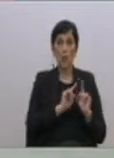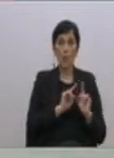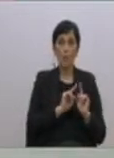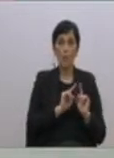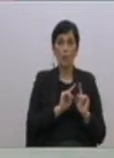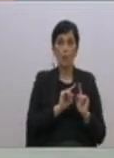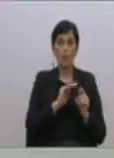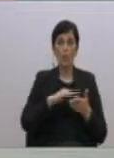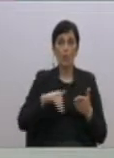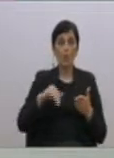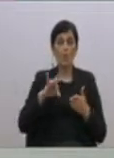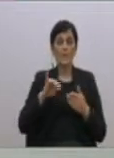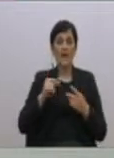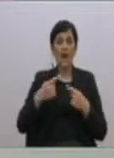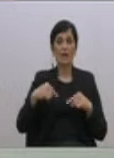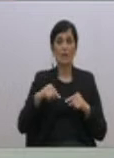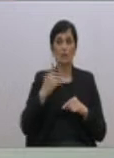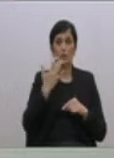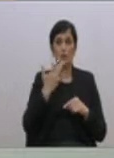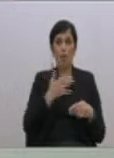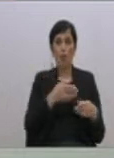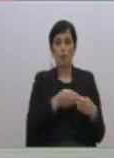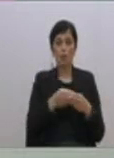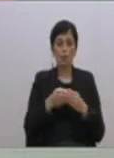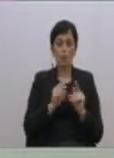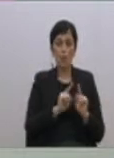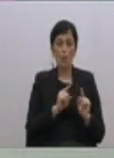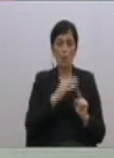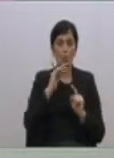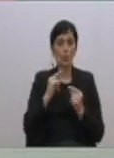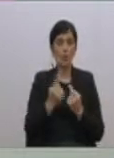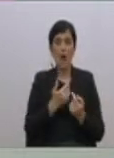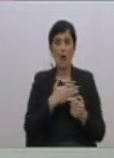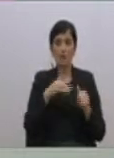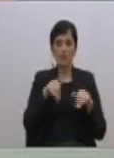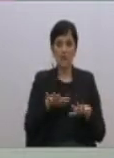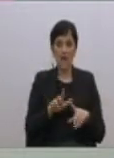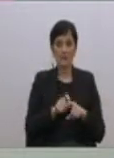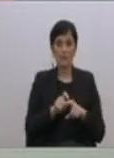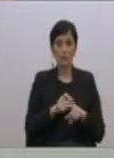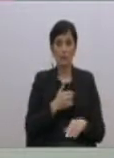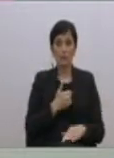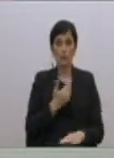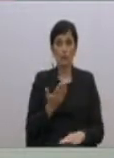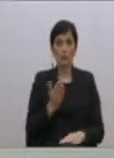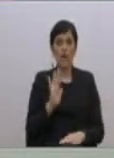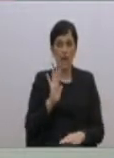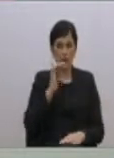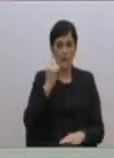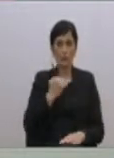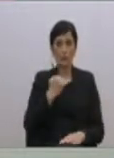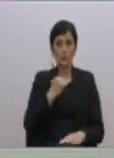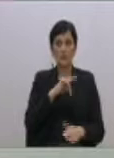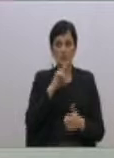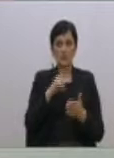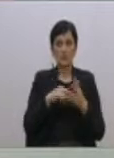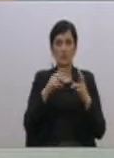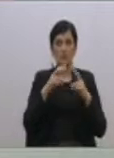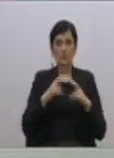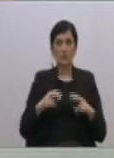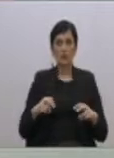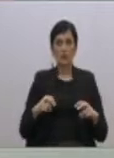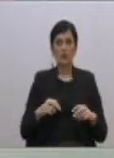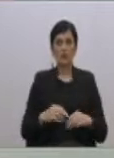ოპოზიციის უფრაქციო წევრებს, პოლიტიკურ ჯგუფებს ოპოზიციის მიმართულებას, არსურს დასკვნით სიტყვა თუ ქსურთ? Არა, მადლობთ. Მადლობთ, საკითხი